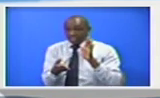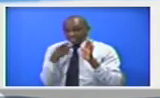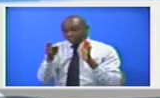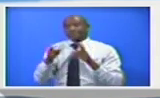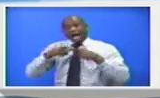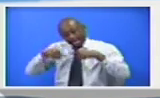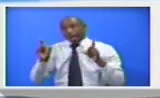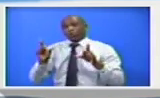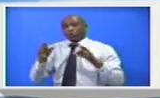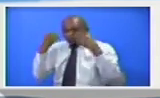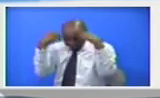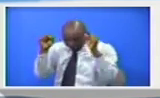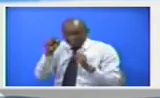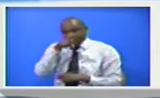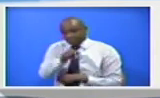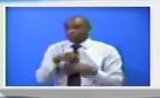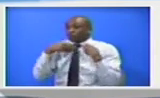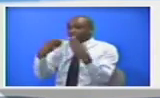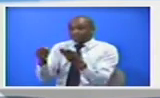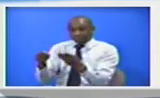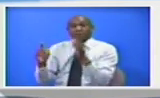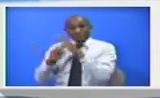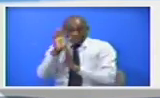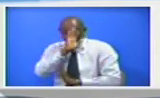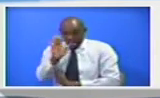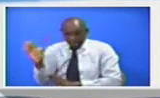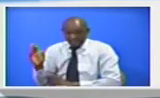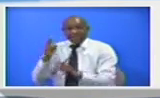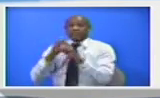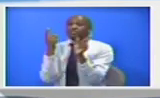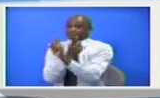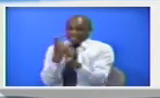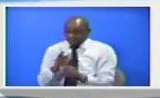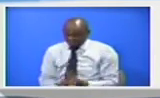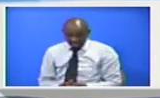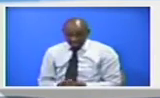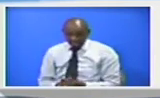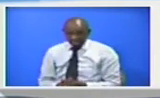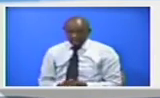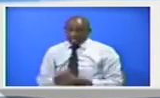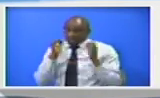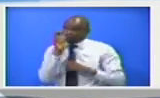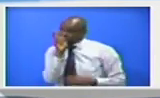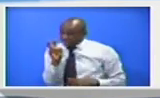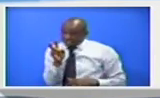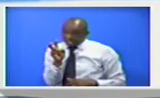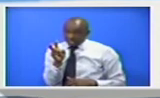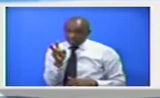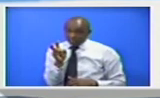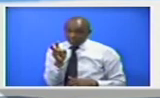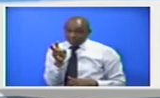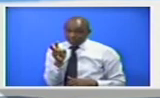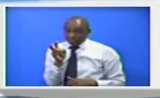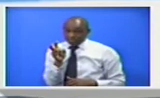inamruhusu rais kuwapatia hao mawaziri jina tofauti. Naam. Na ukiona katika